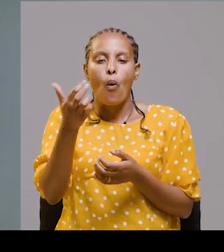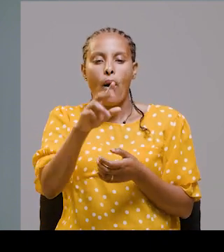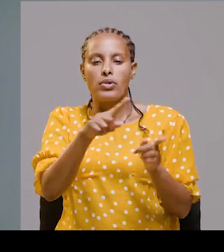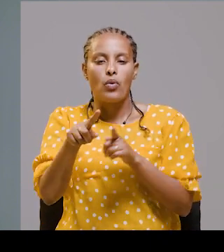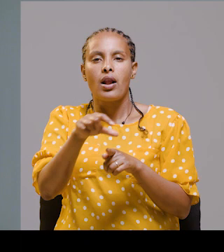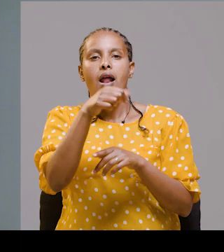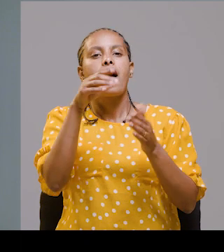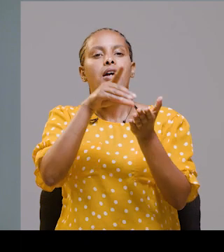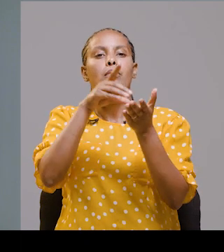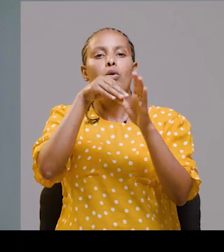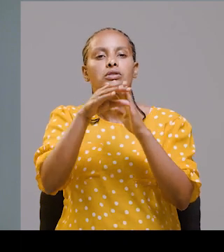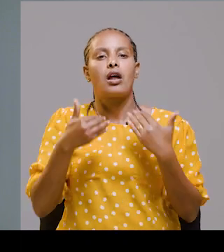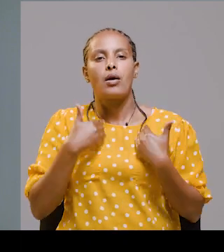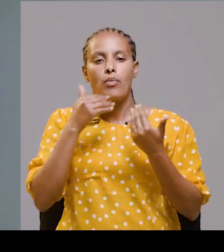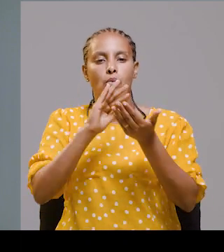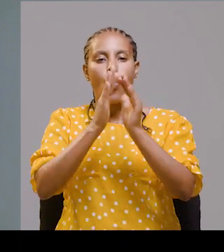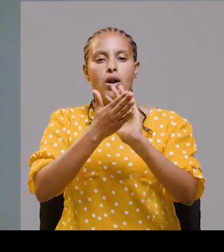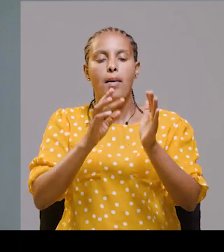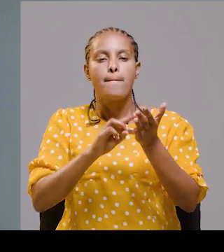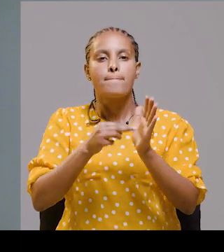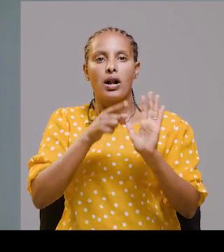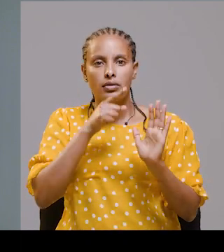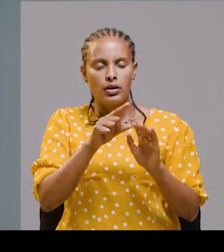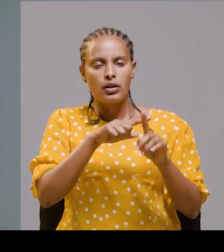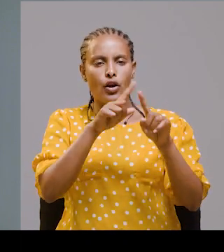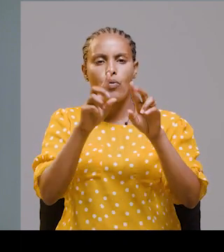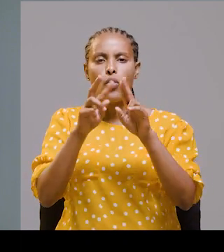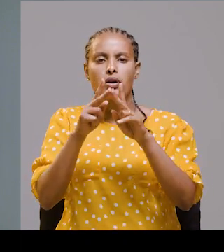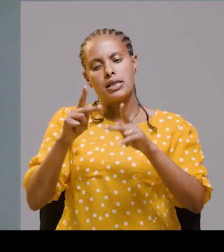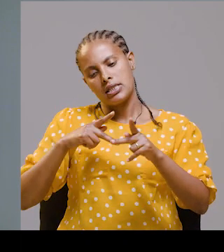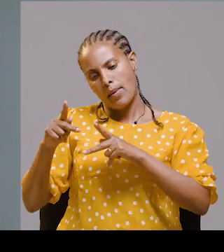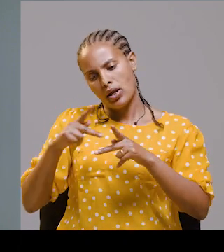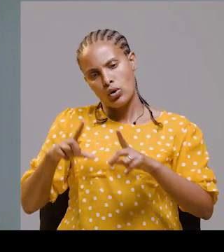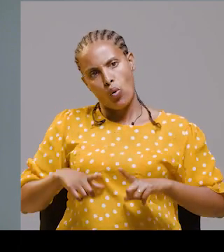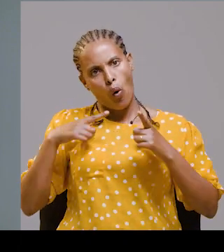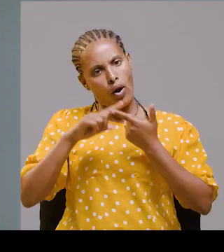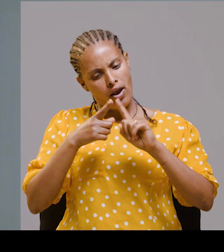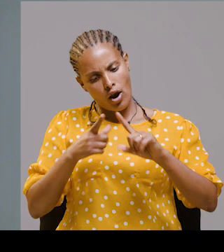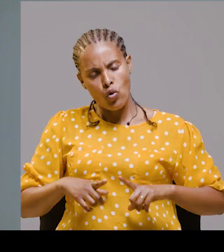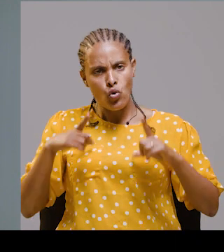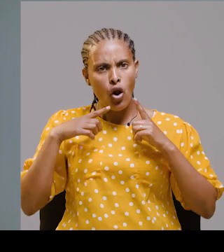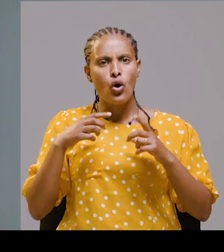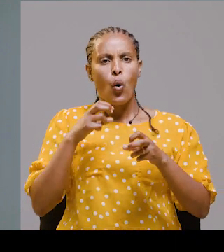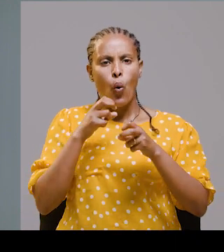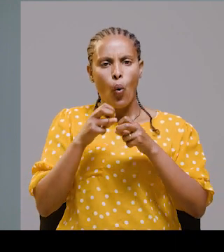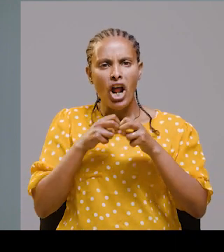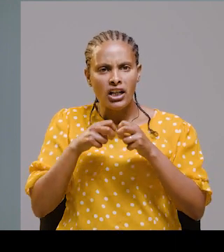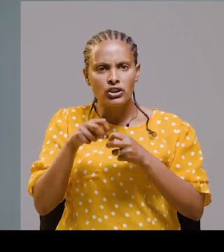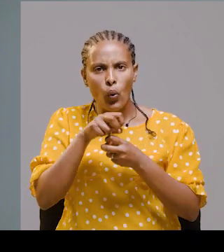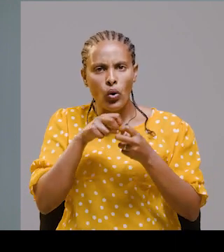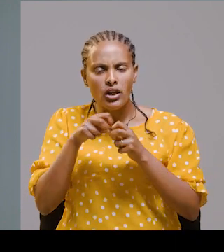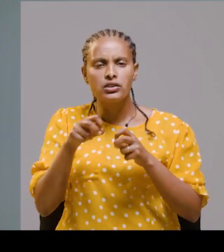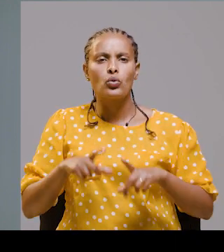ወይም ሌላ ከተማ ውስጥ ያለም ሰው ቢሆን ማለት ነው የተለያዩ ቦታዎች ላይ ዘመድ ይኖረዋል፣ ወዳጅ ይኖረዋል፣ ጓደኛ ይኖረዋል።